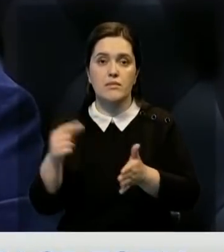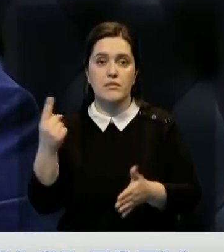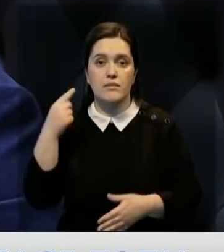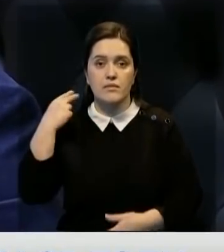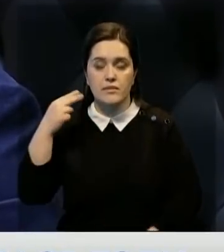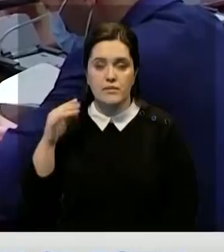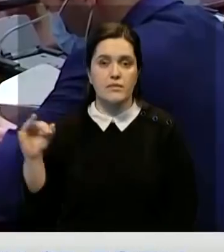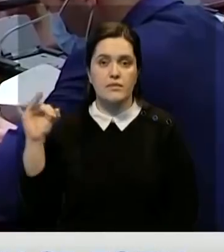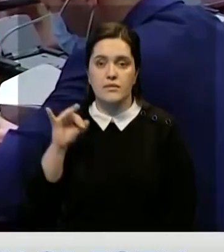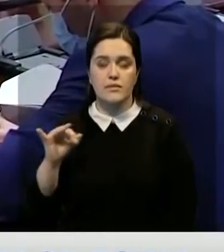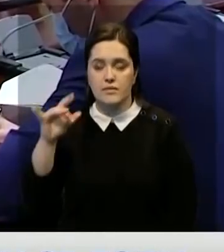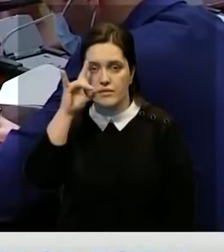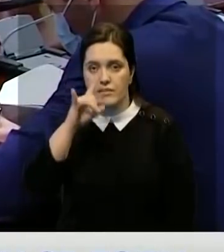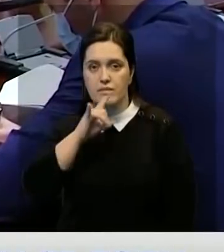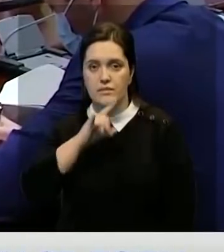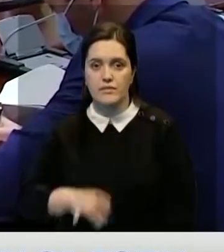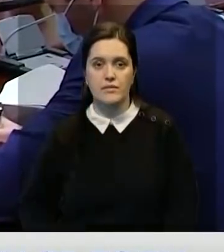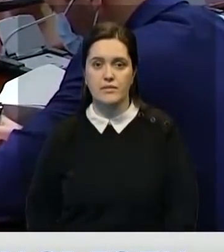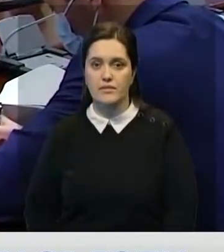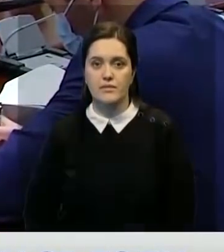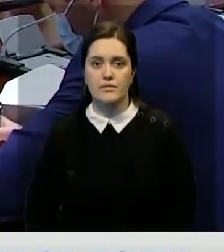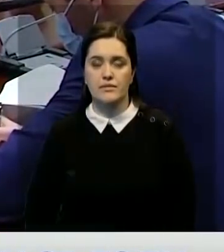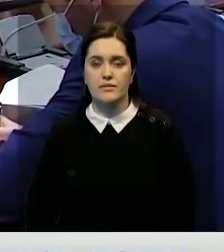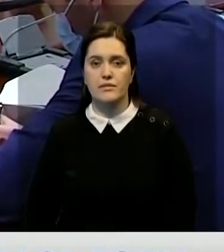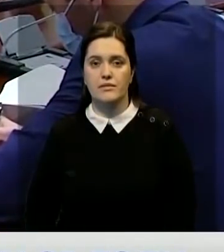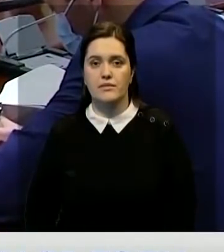первого президента в истории страны